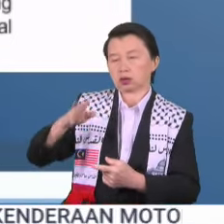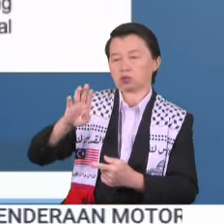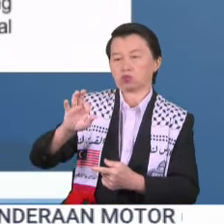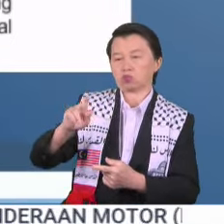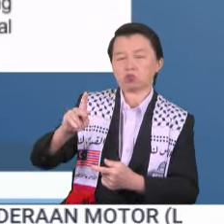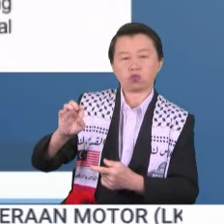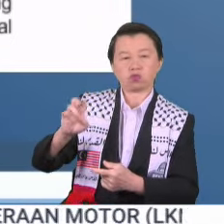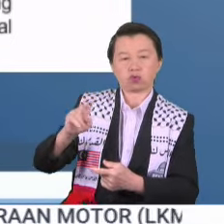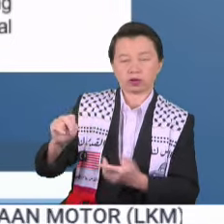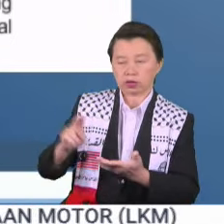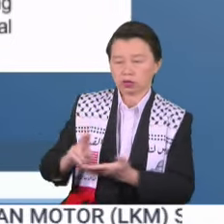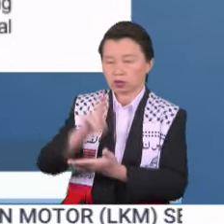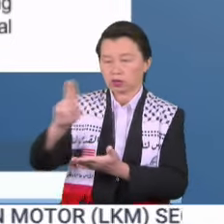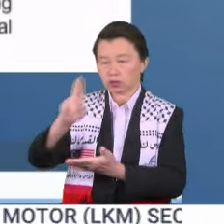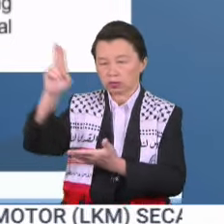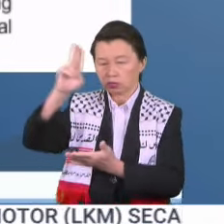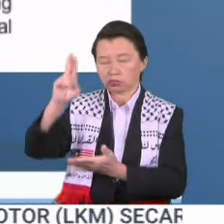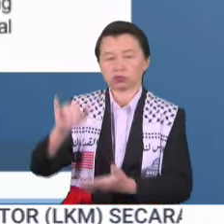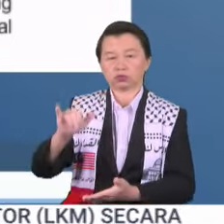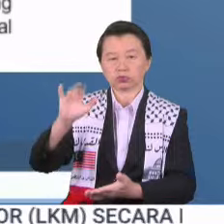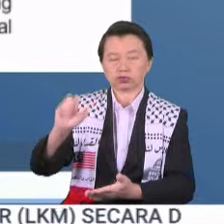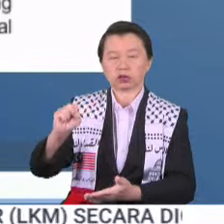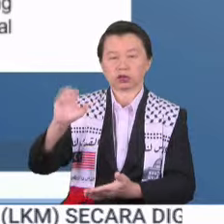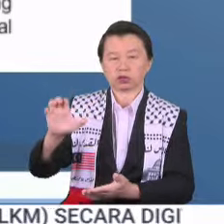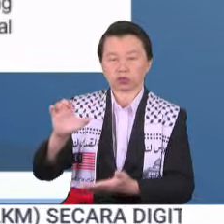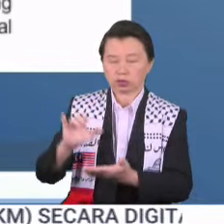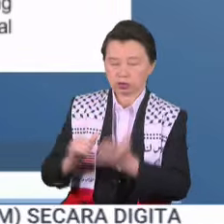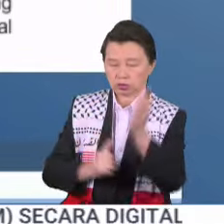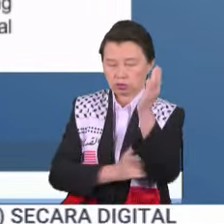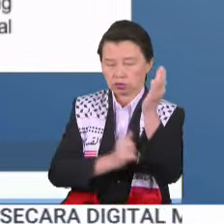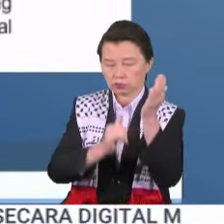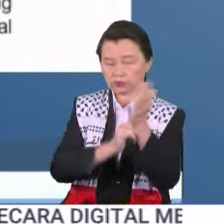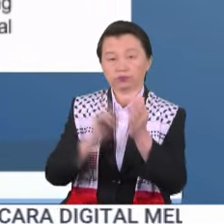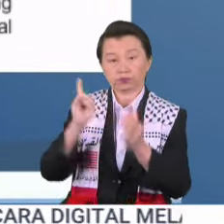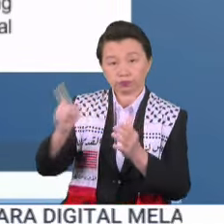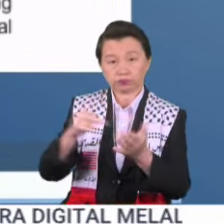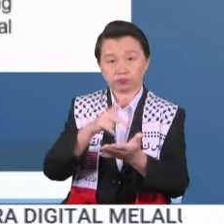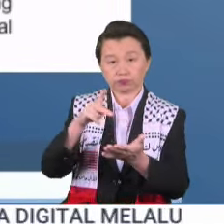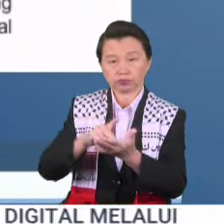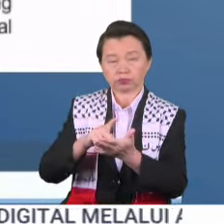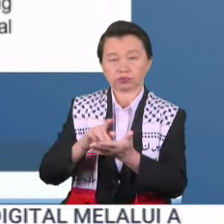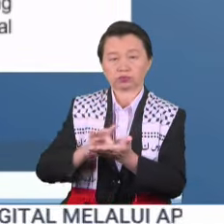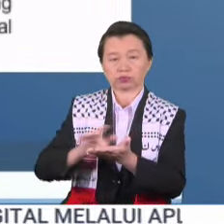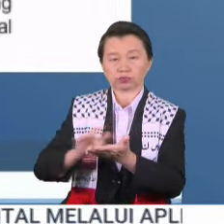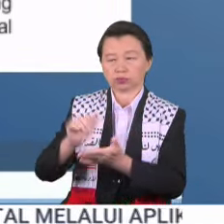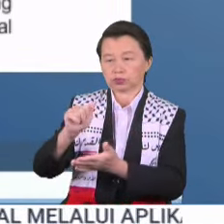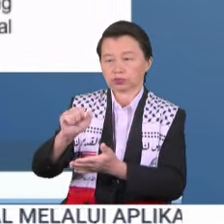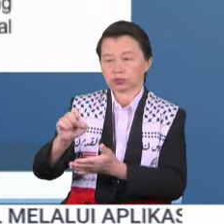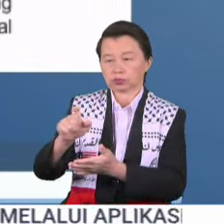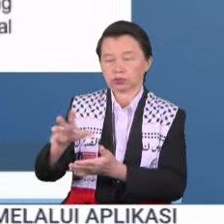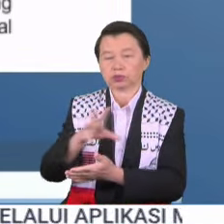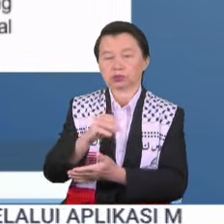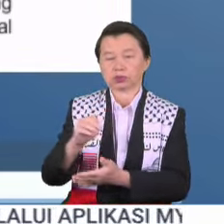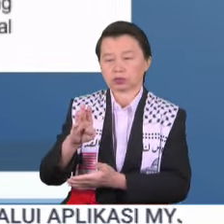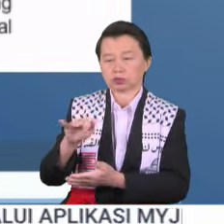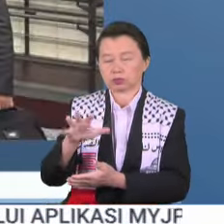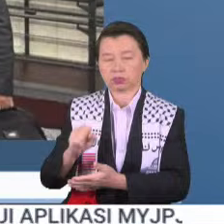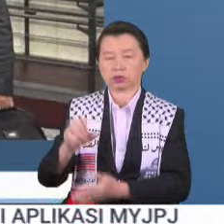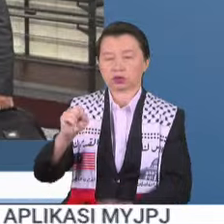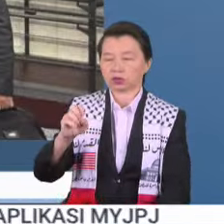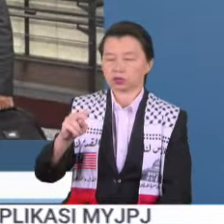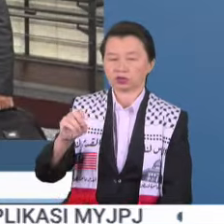Farmasiutikal, University Yonsei Seoul, Yayasan Perubatan Sigan, Pusat Perubatan Asan dan SD